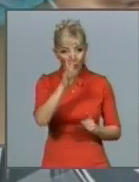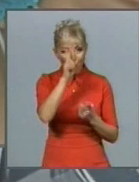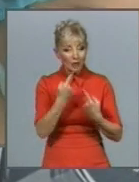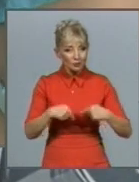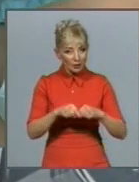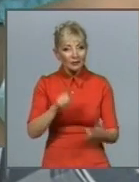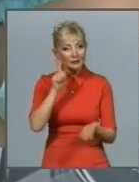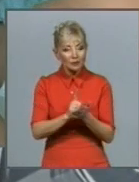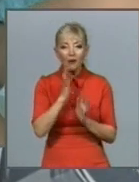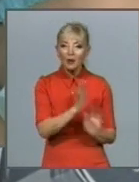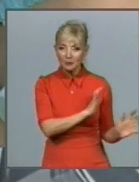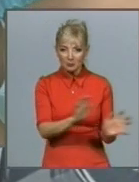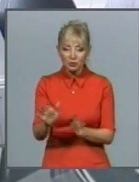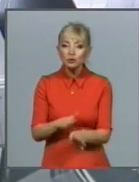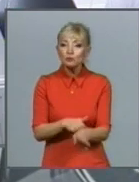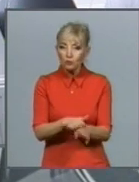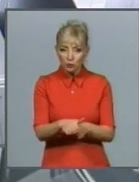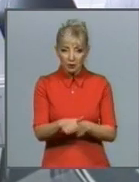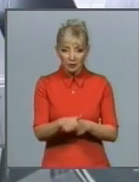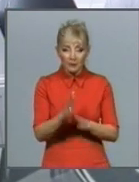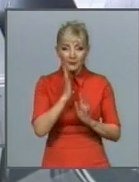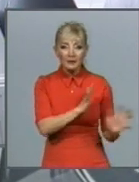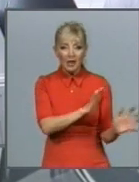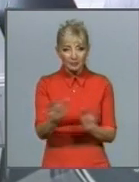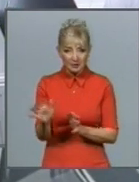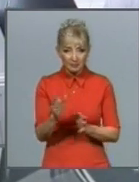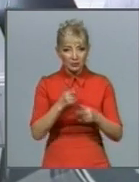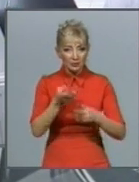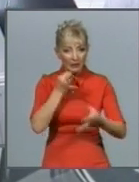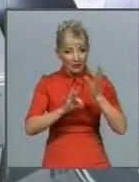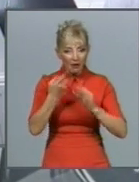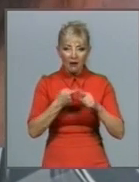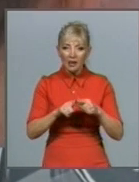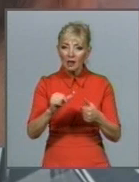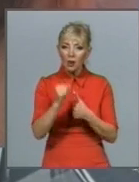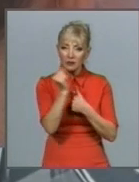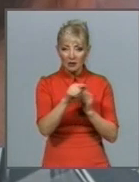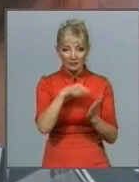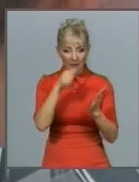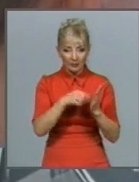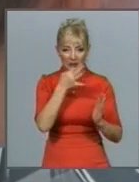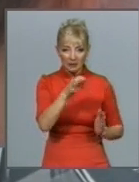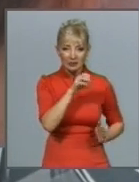повинна забезпечити в повному обсязі. Забезпечення ліками – це окреме питання, зазначає Степанов. Переконаний,